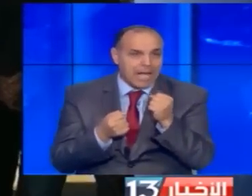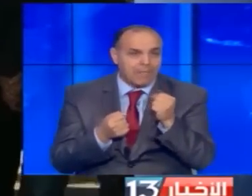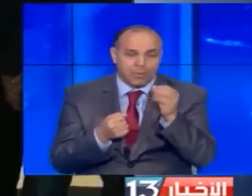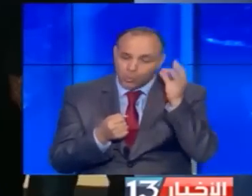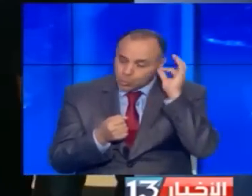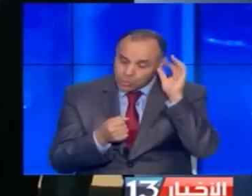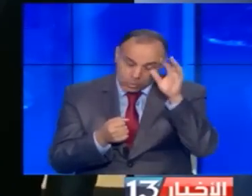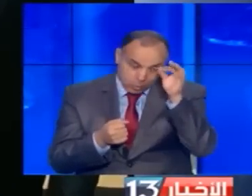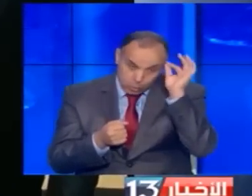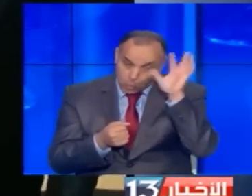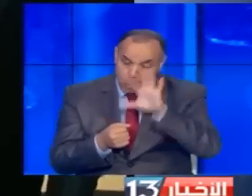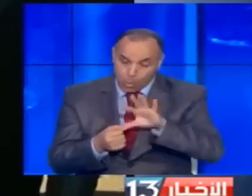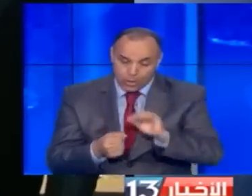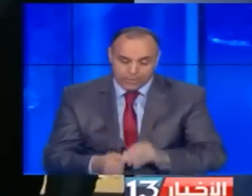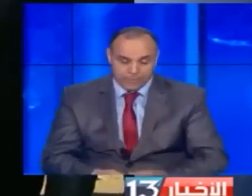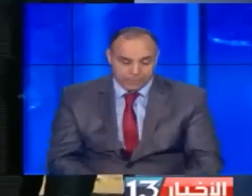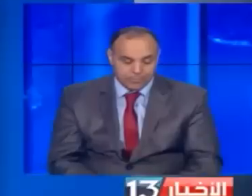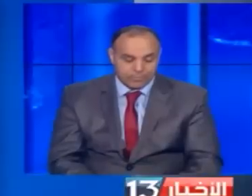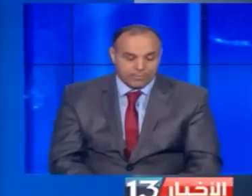البلاد حاليا.